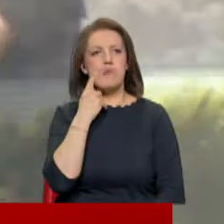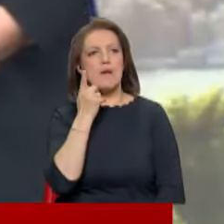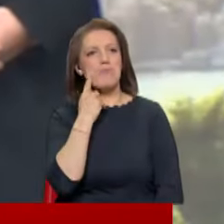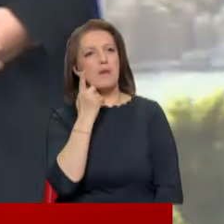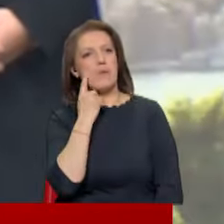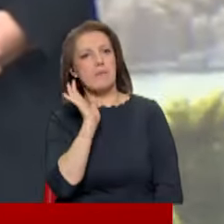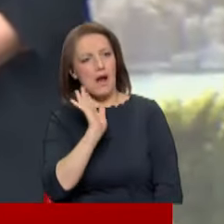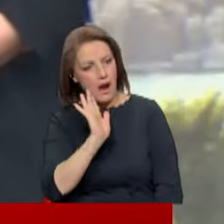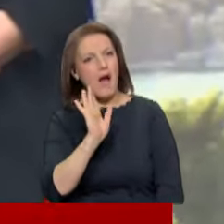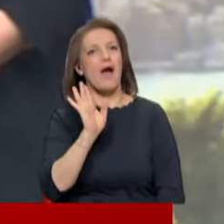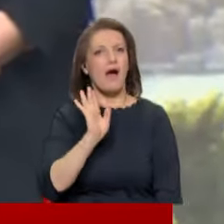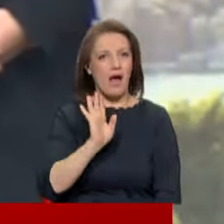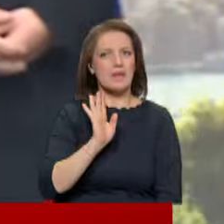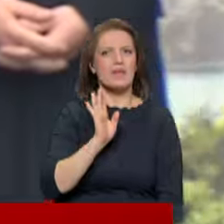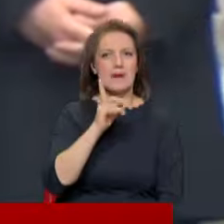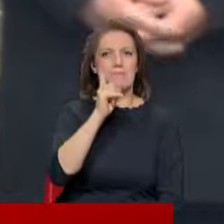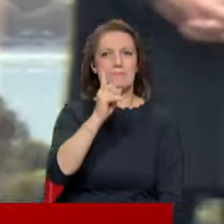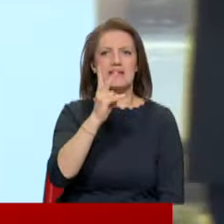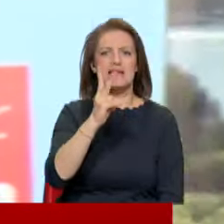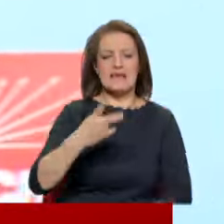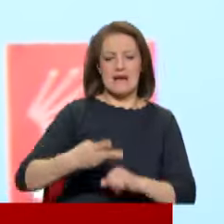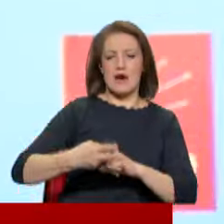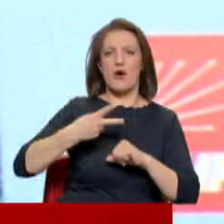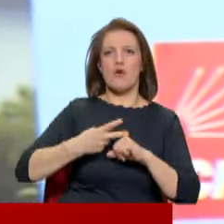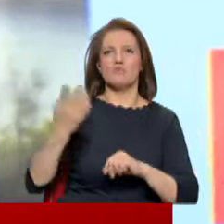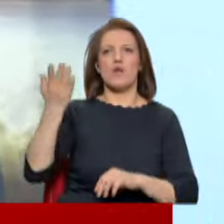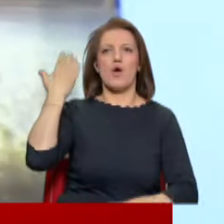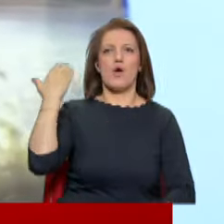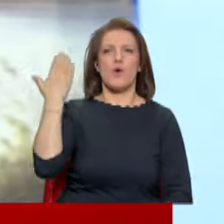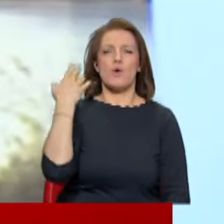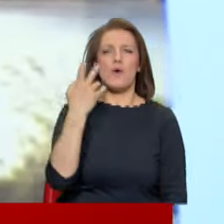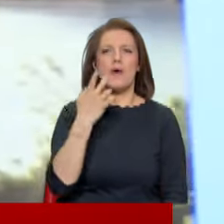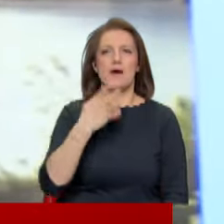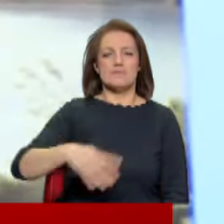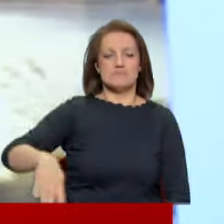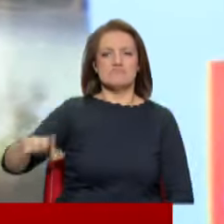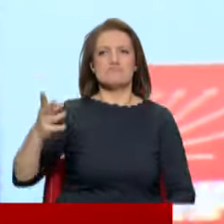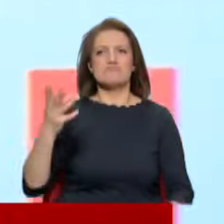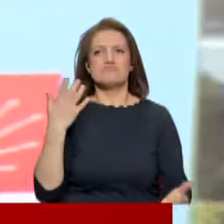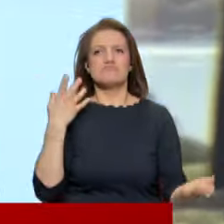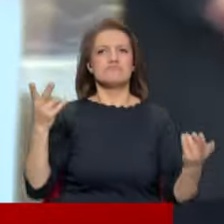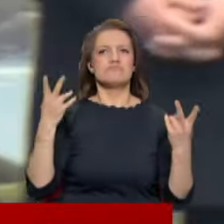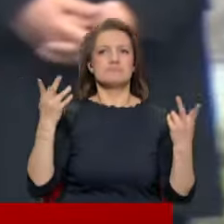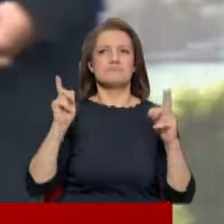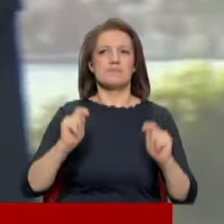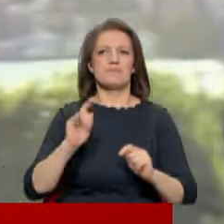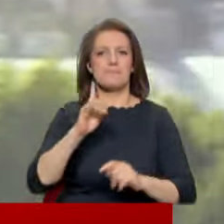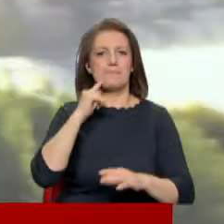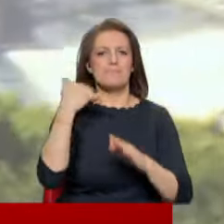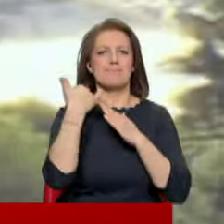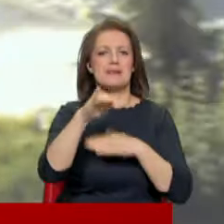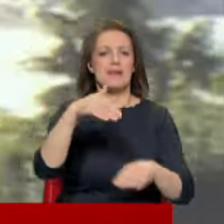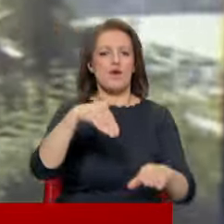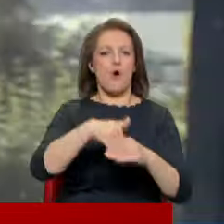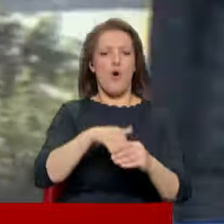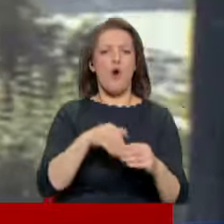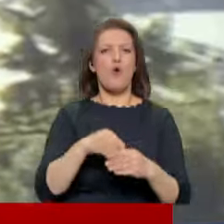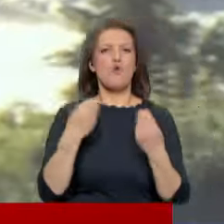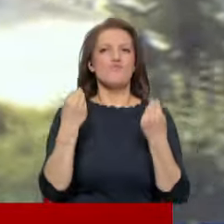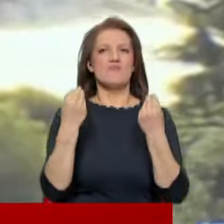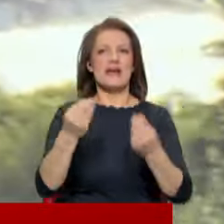Bak. Hani birkaç hafta önce efelik yapıyordun, hani millete oy